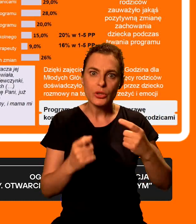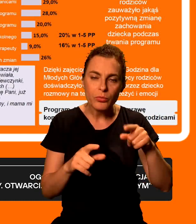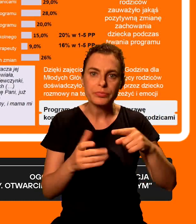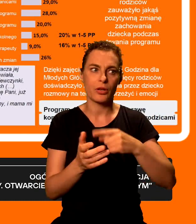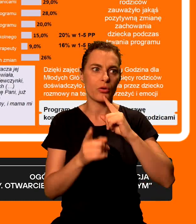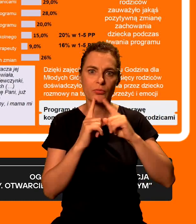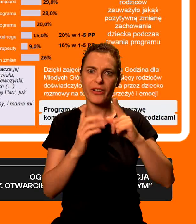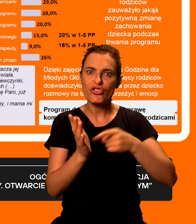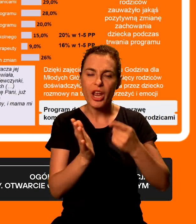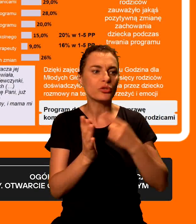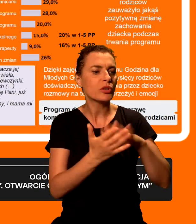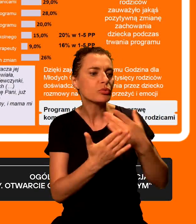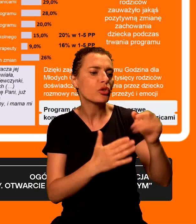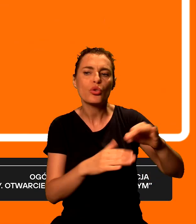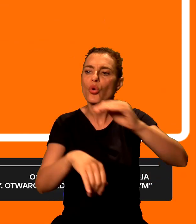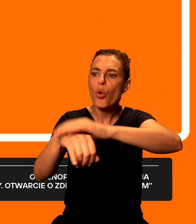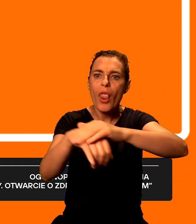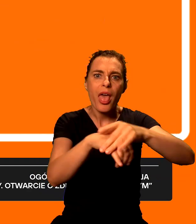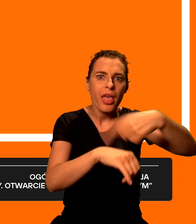coś niepokojącego dzieje się z kolegami.